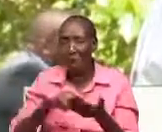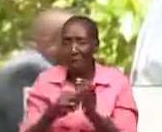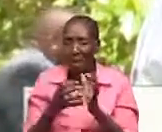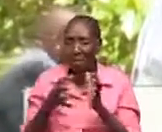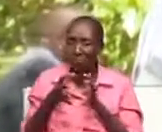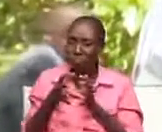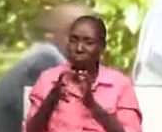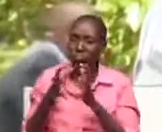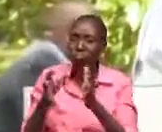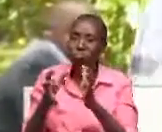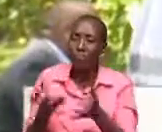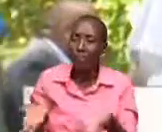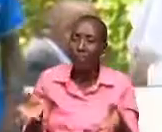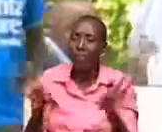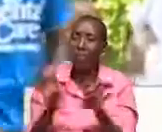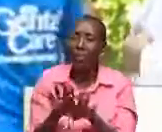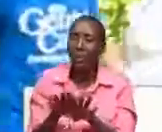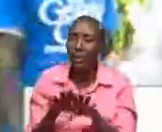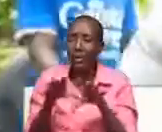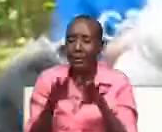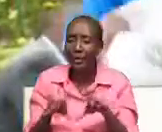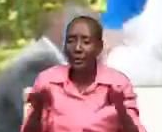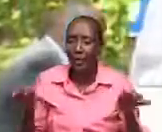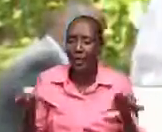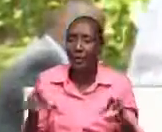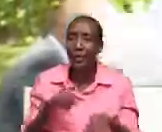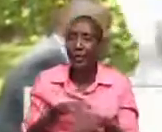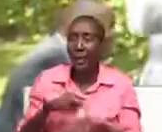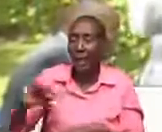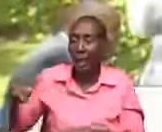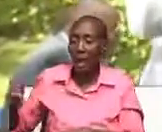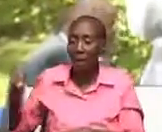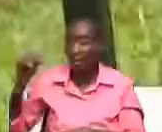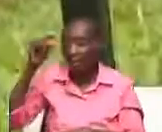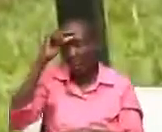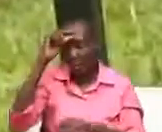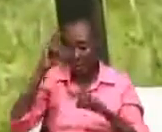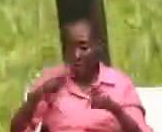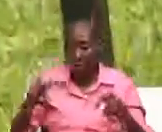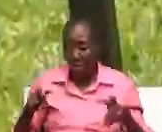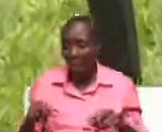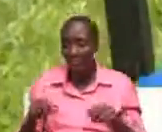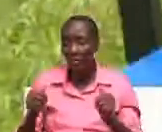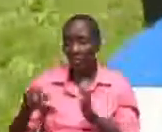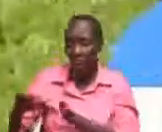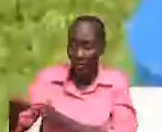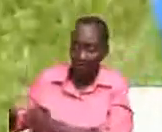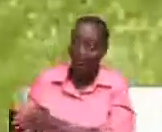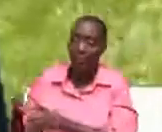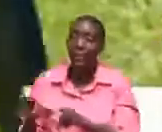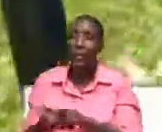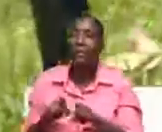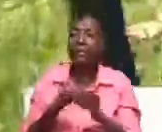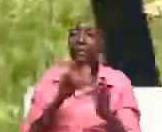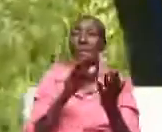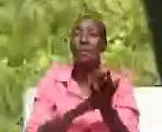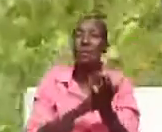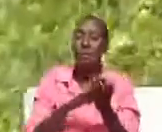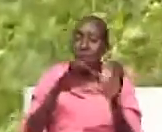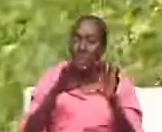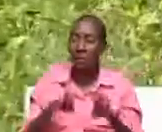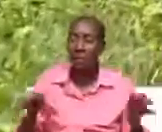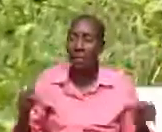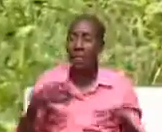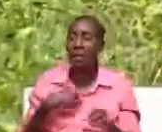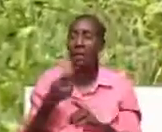hiyo soko tumefunga wakati county government ikitafuta suluhisho. Kando na hayo, Mutai amependekeza soko hili liwepo